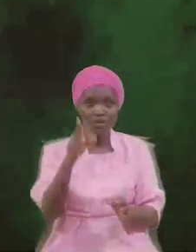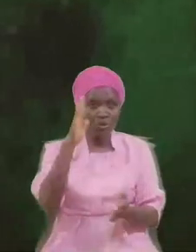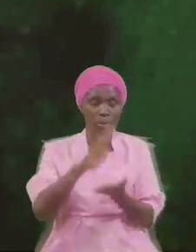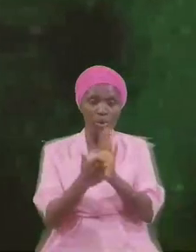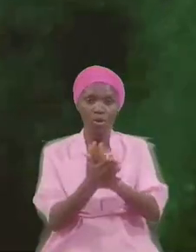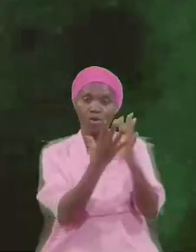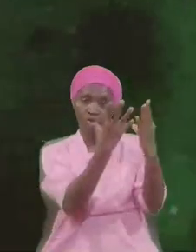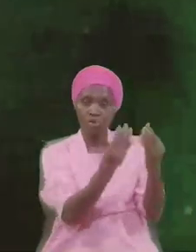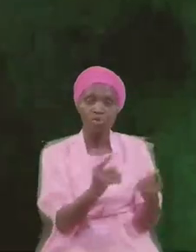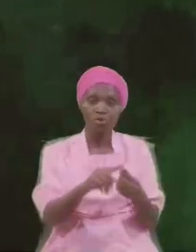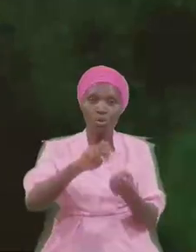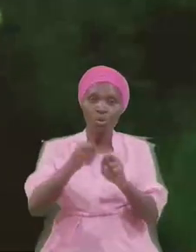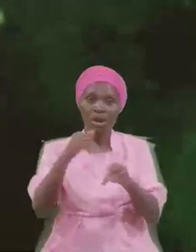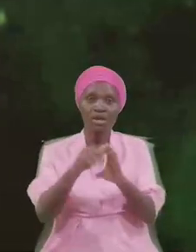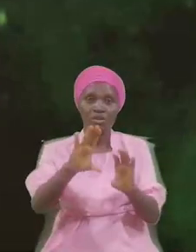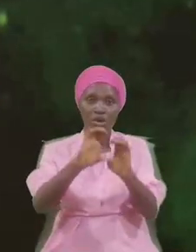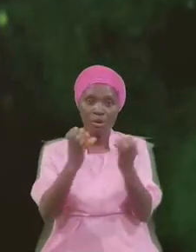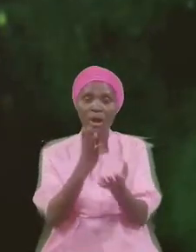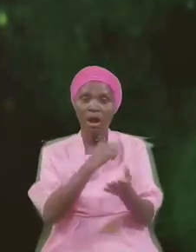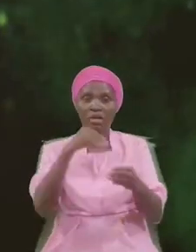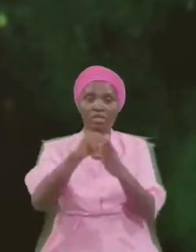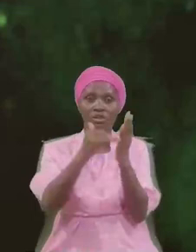problème dans votre pays.